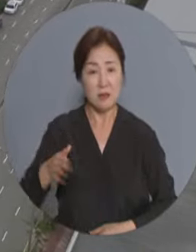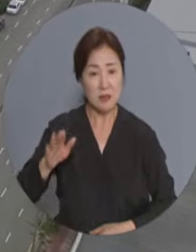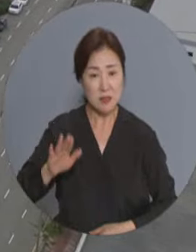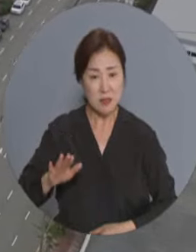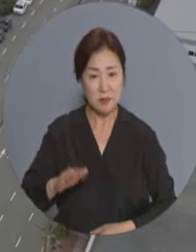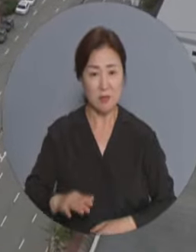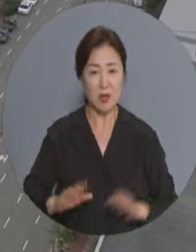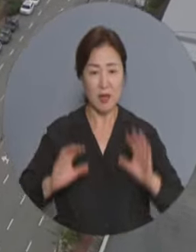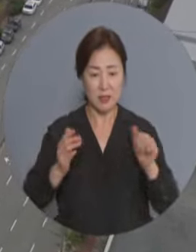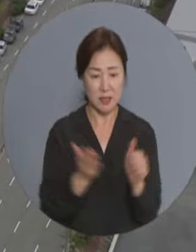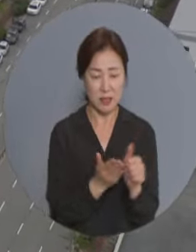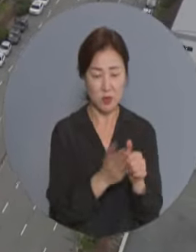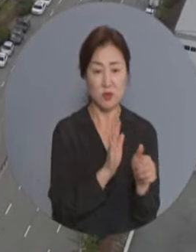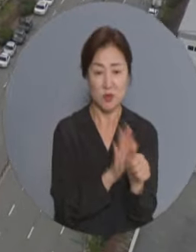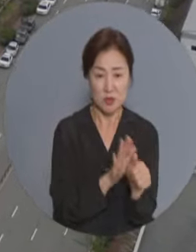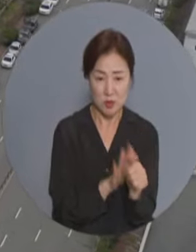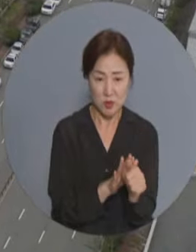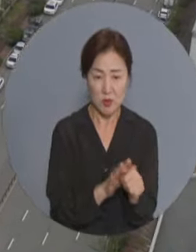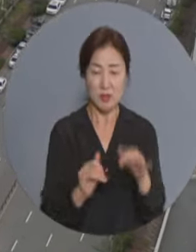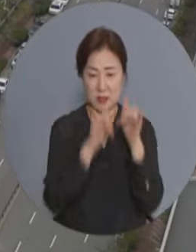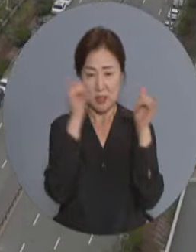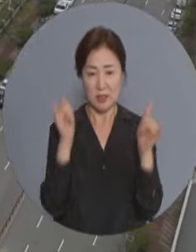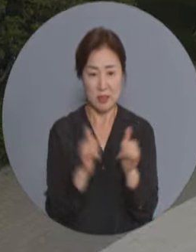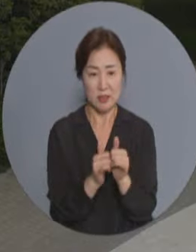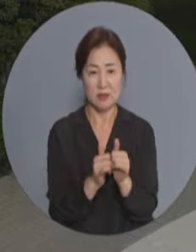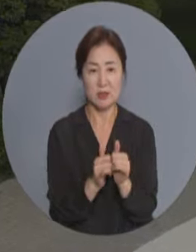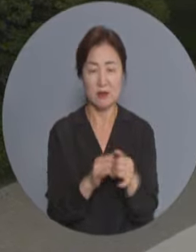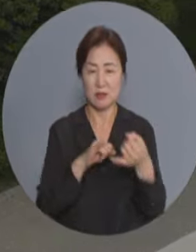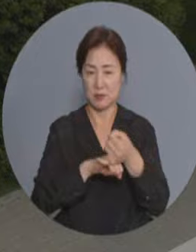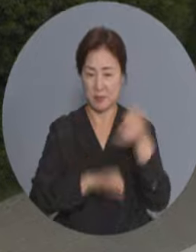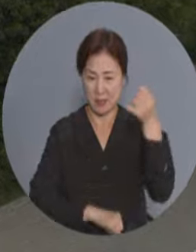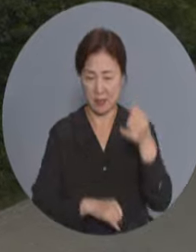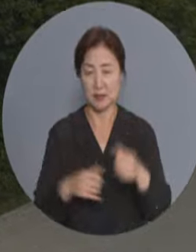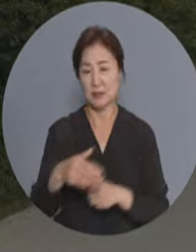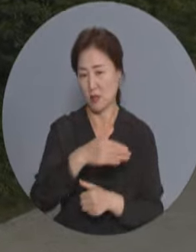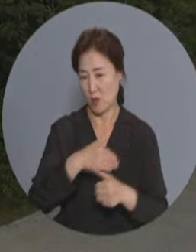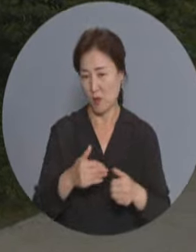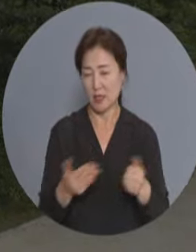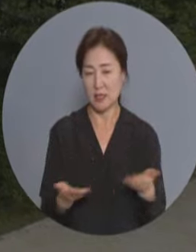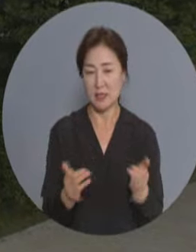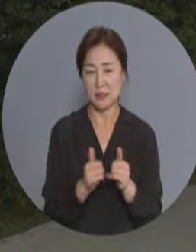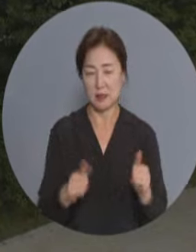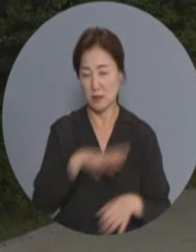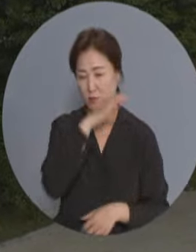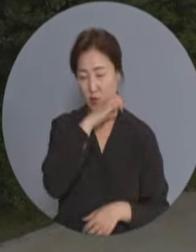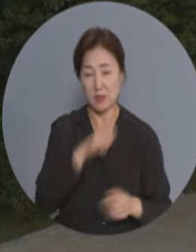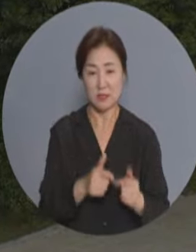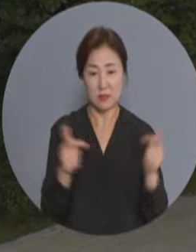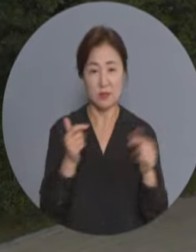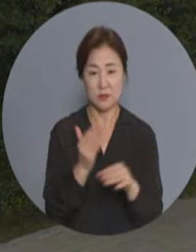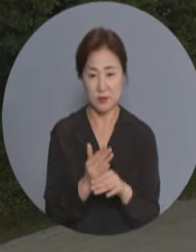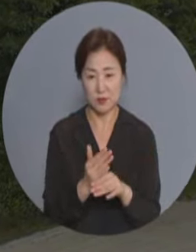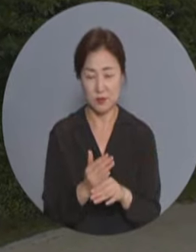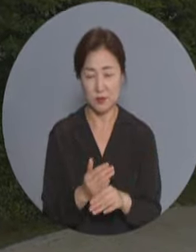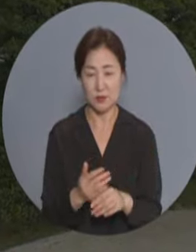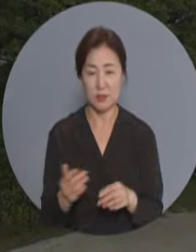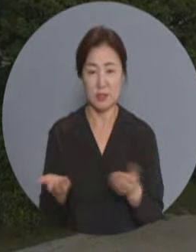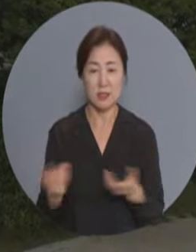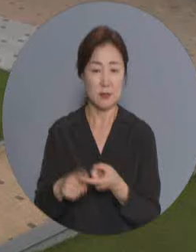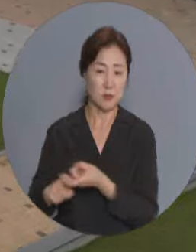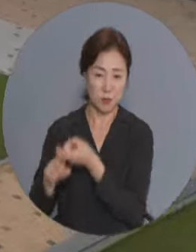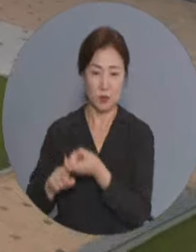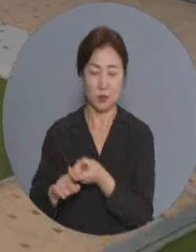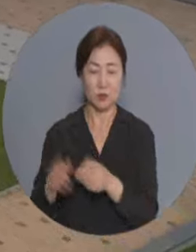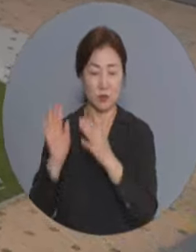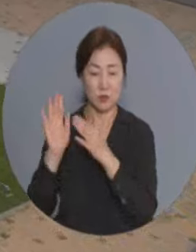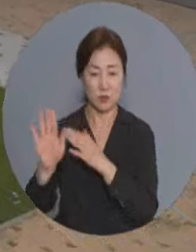주거나 보육 지원 등 사회적 임금에 대한 약속이 제대로 지켜지지 않았다는 근로자들의 불만이 쌓이고 있고 노동조합 결성을 계기로